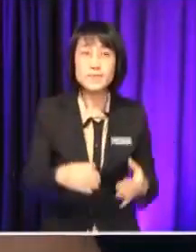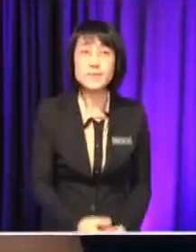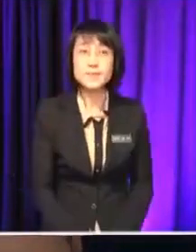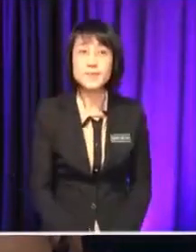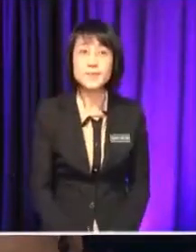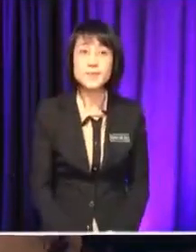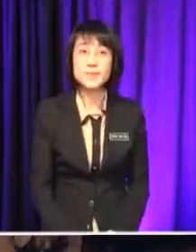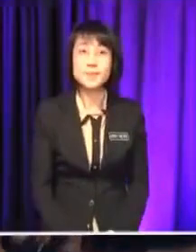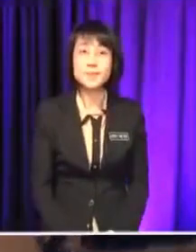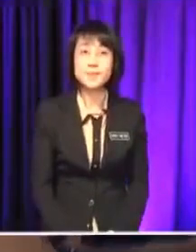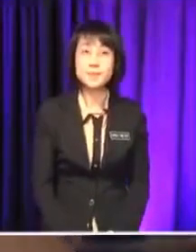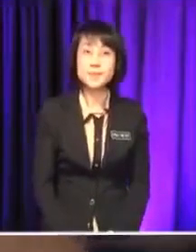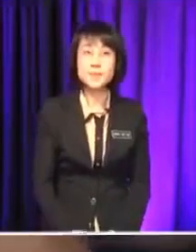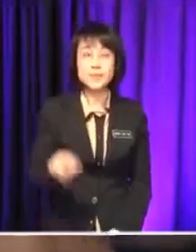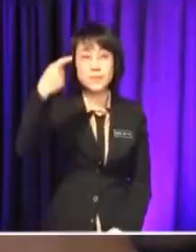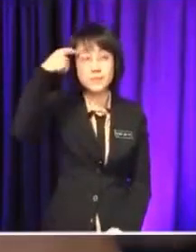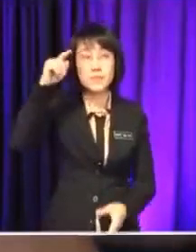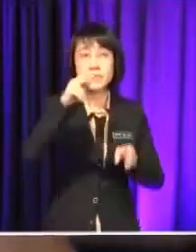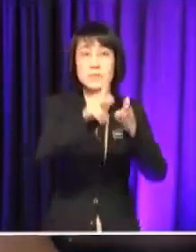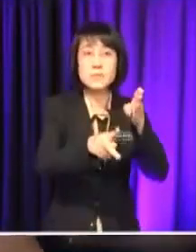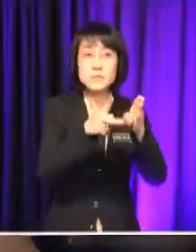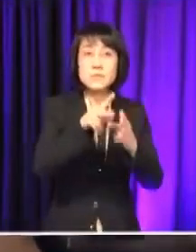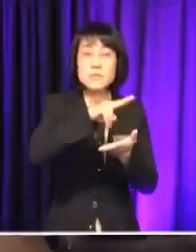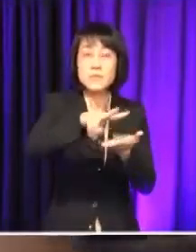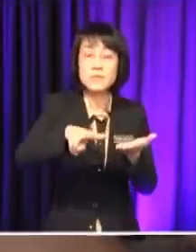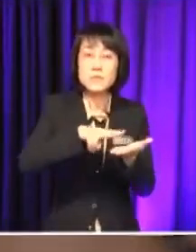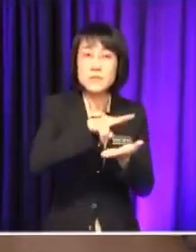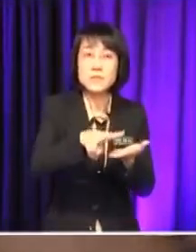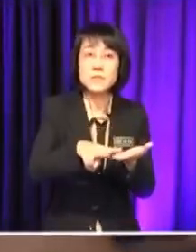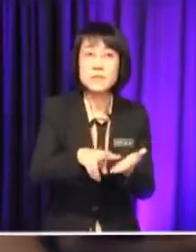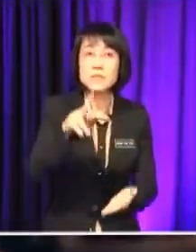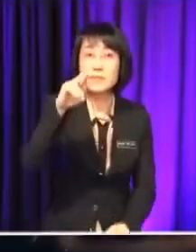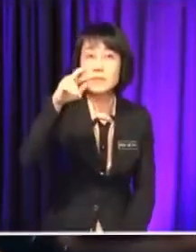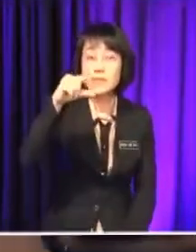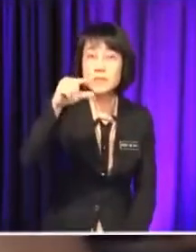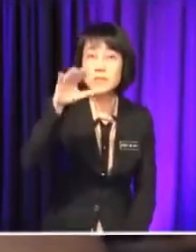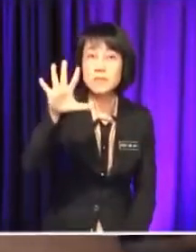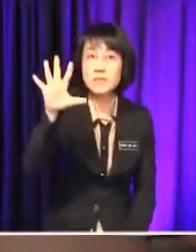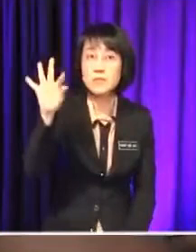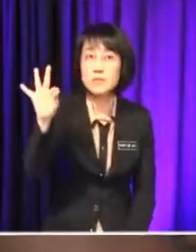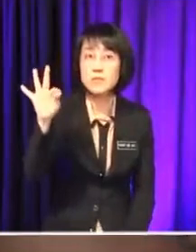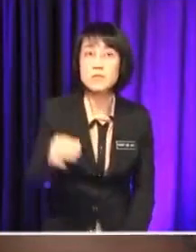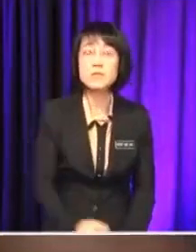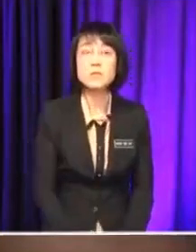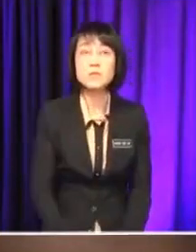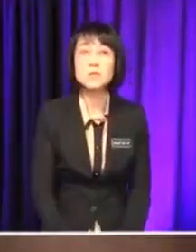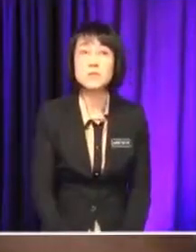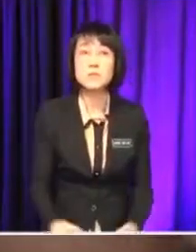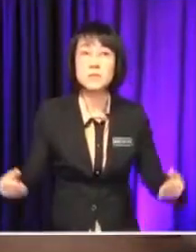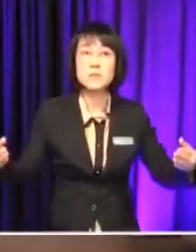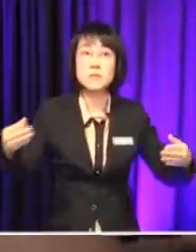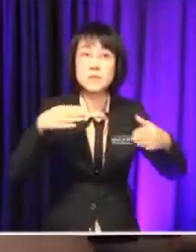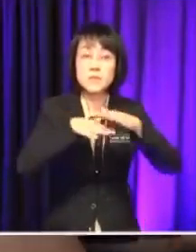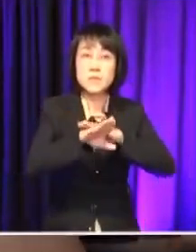Kemudian untuk kabel video yaitu rg59 Oke kita perlu masukkan